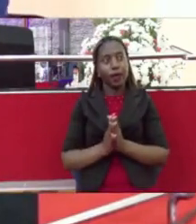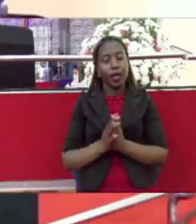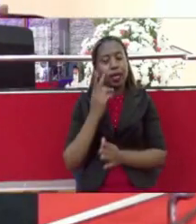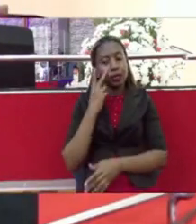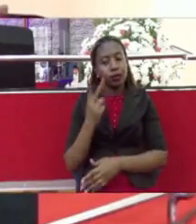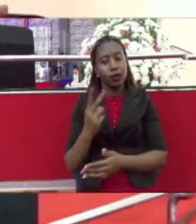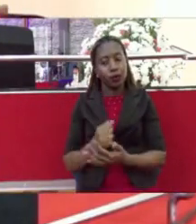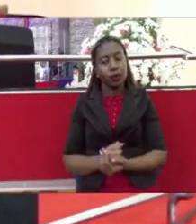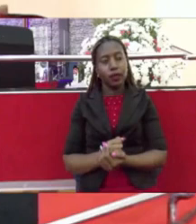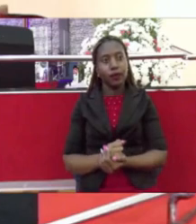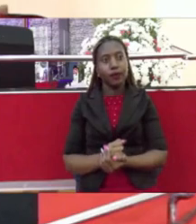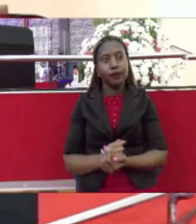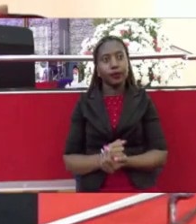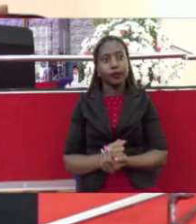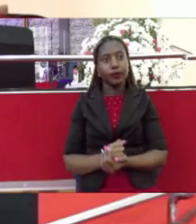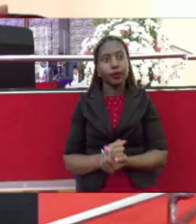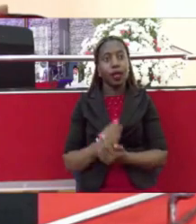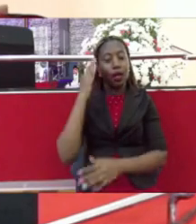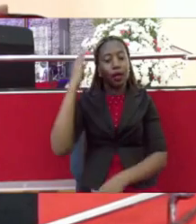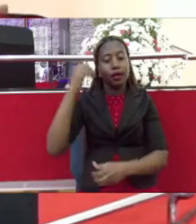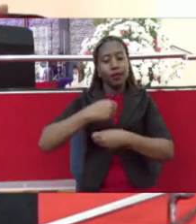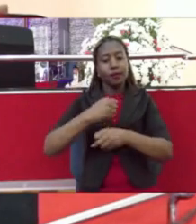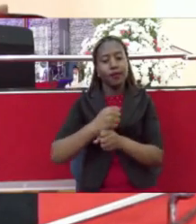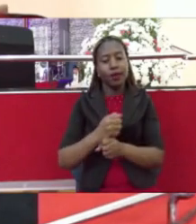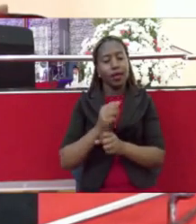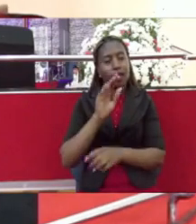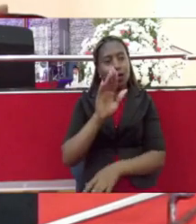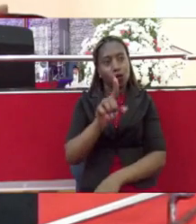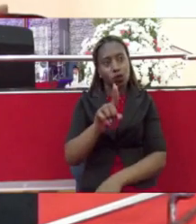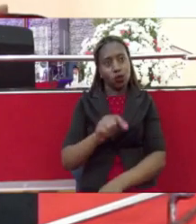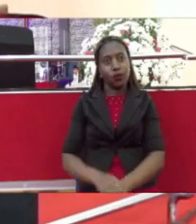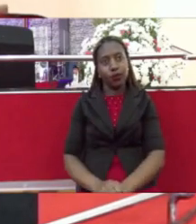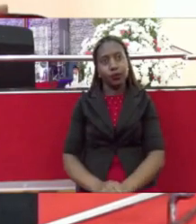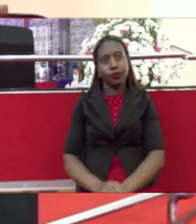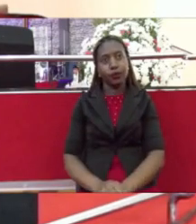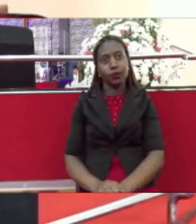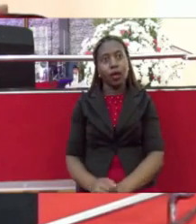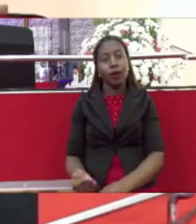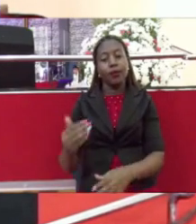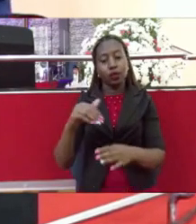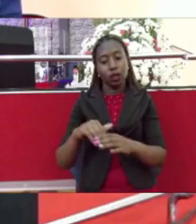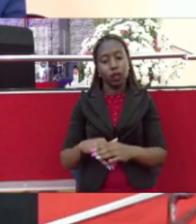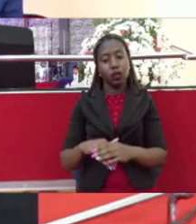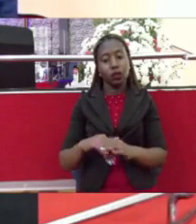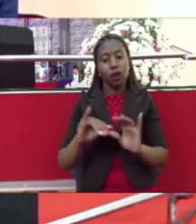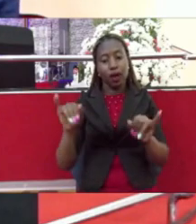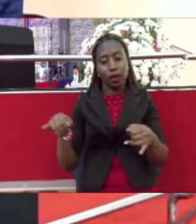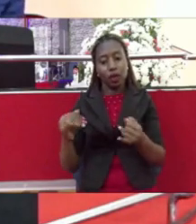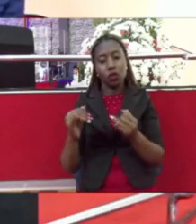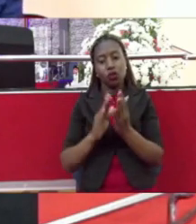Ya kwamba tazameni. I'm making you. Ninafanya, ninawafanyeni. Into a threshing sledge. Ya kwamba mtaweza